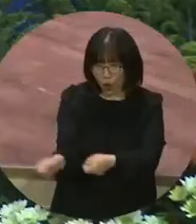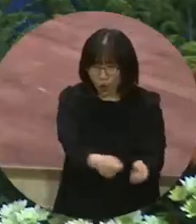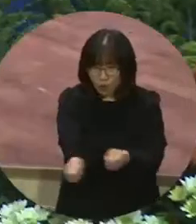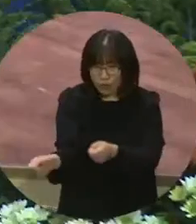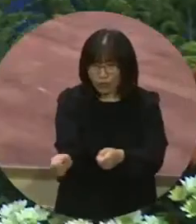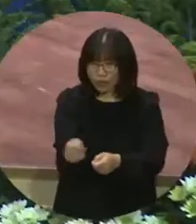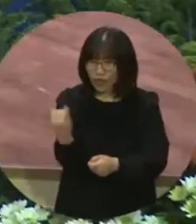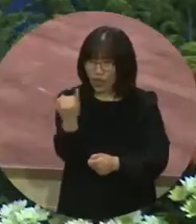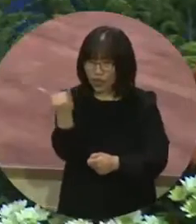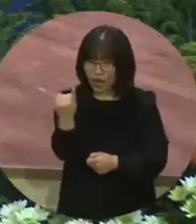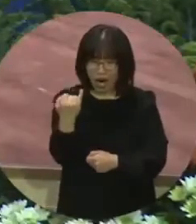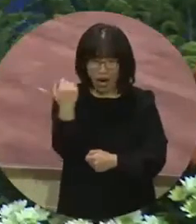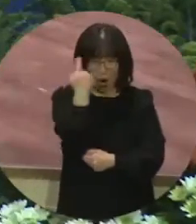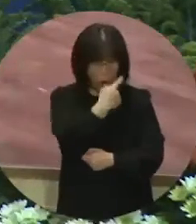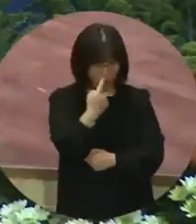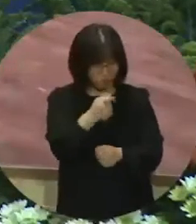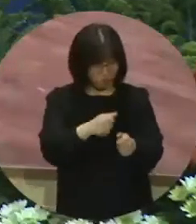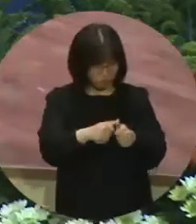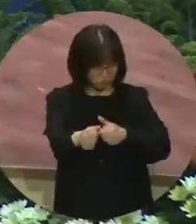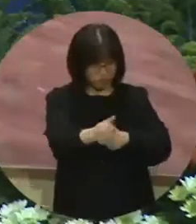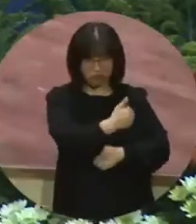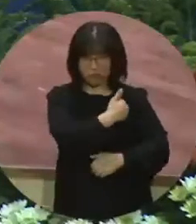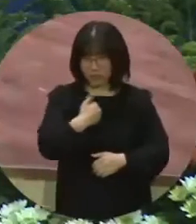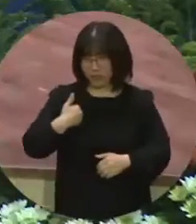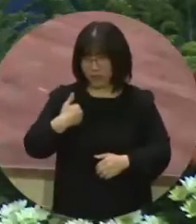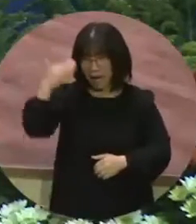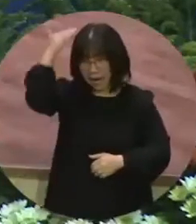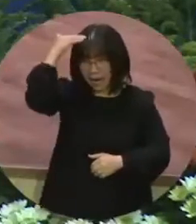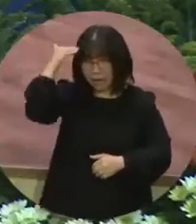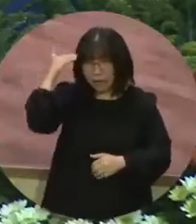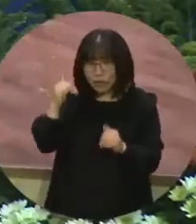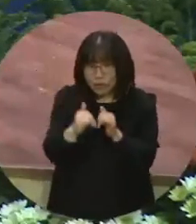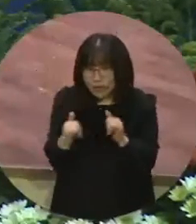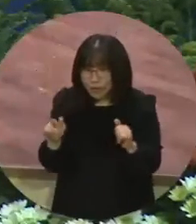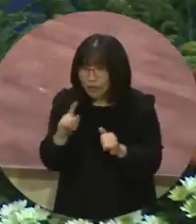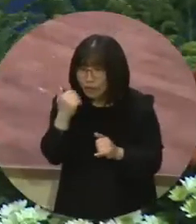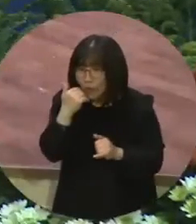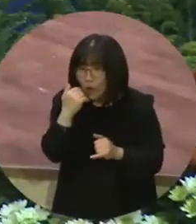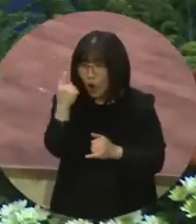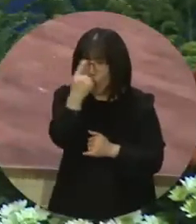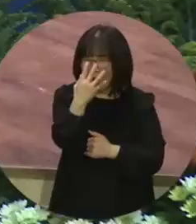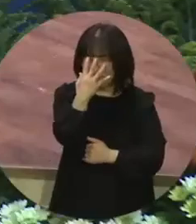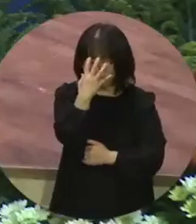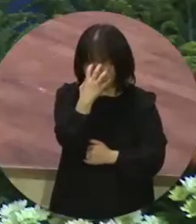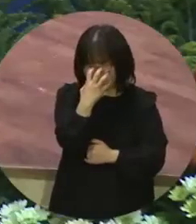이야. 그 문화가 그래요. 우리나라 문화는 이게 귀신 문화예요.